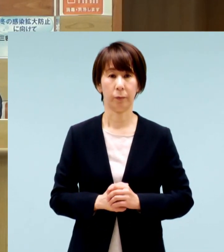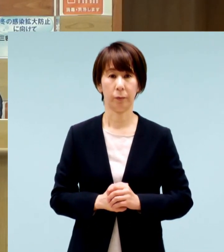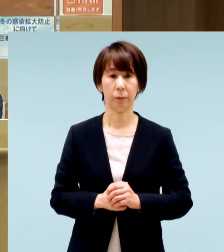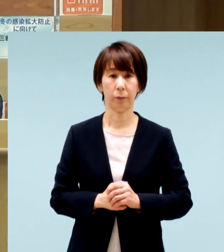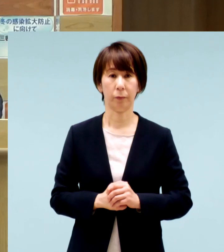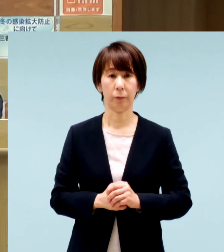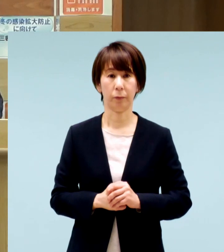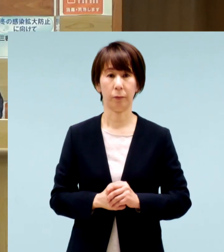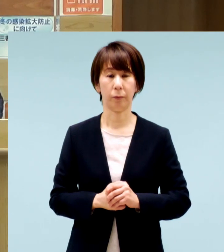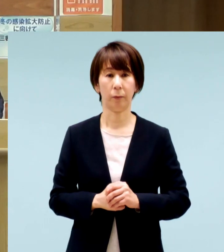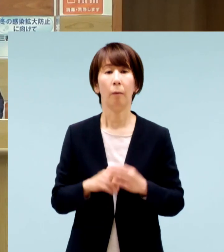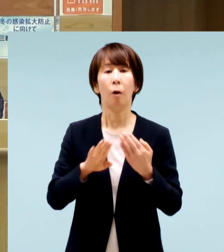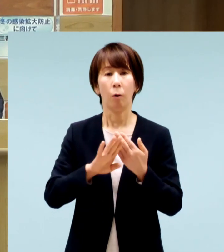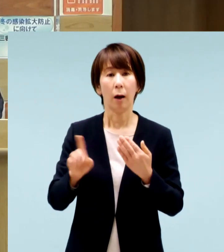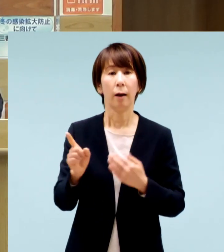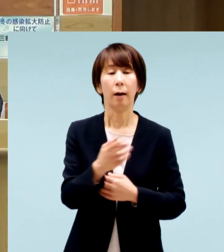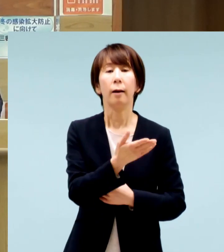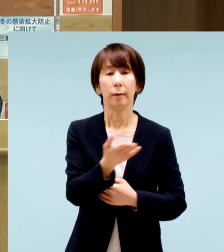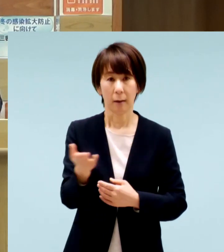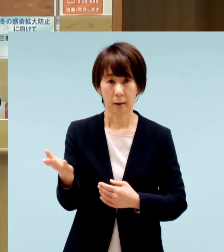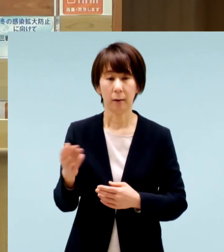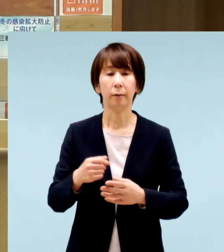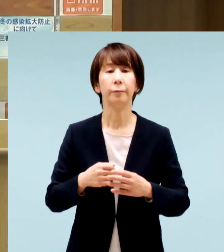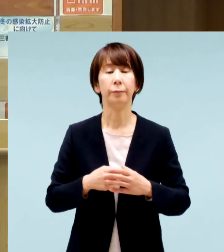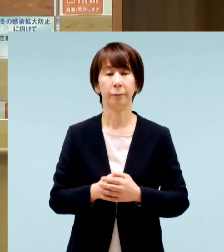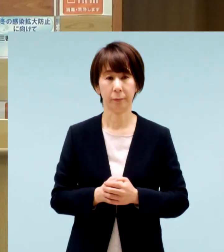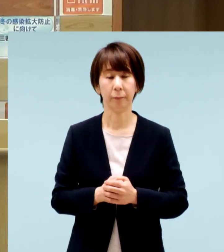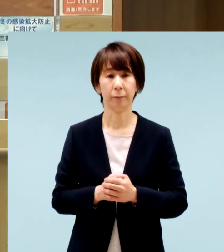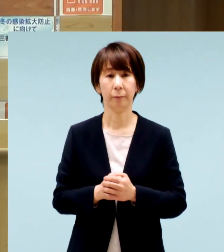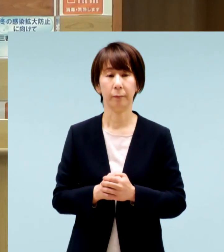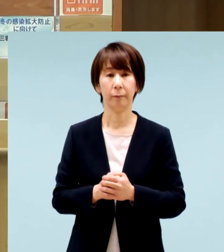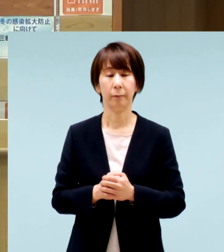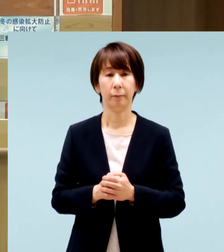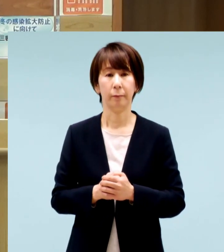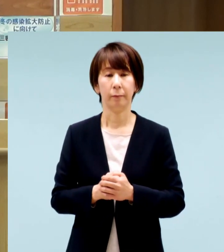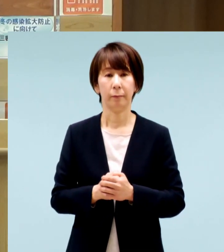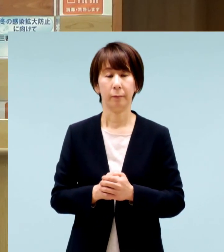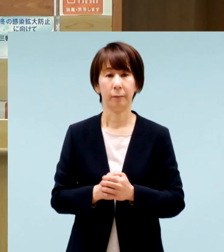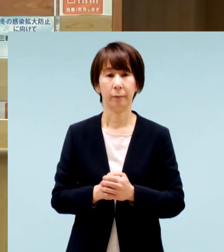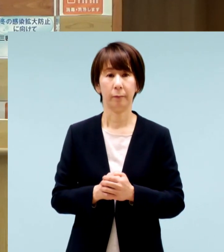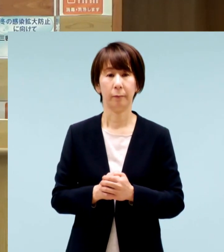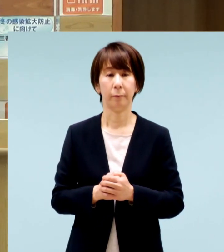ますか。北海道新聞藤本さん。